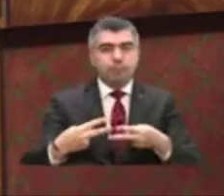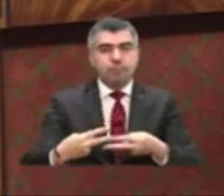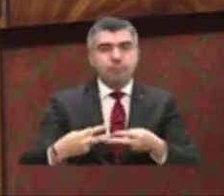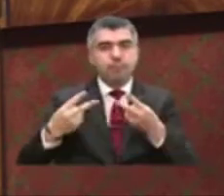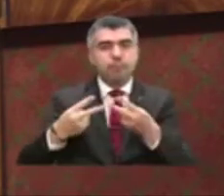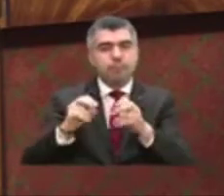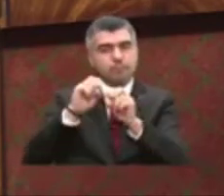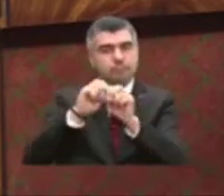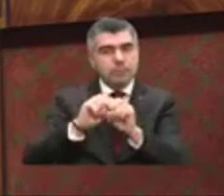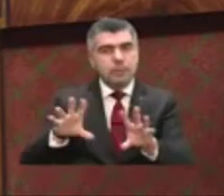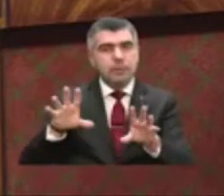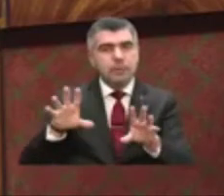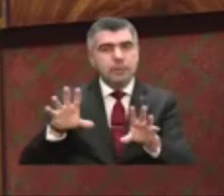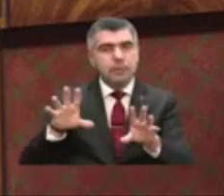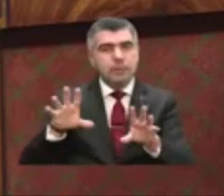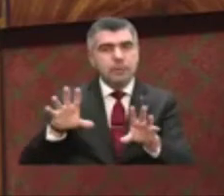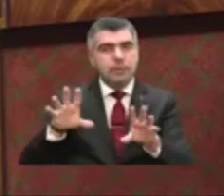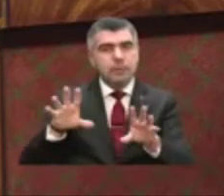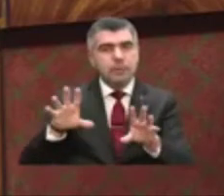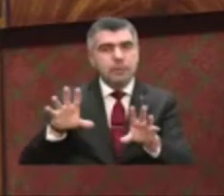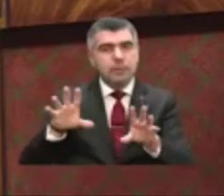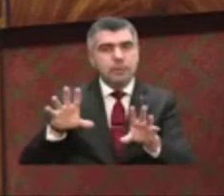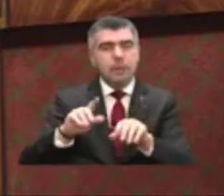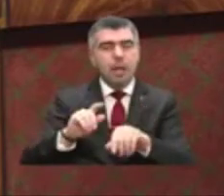في اطار تزويد المناطق القرويه بالماء الصالح